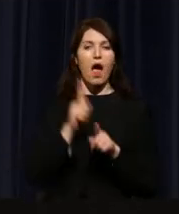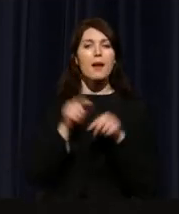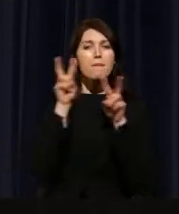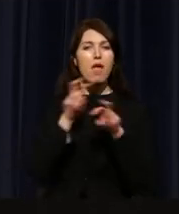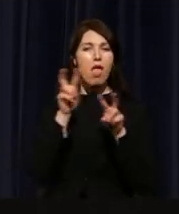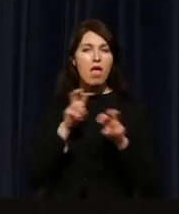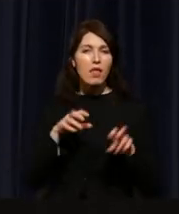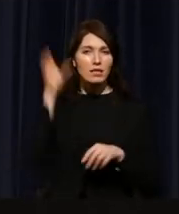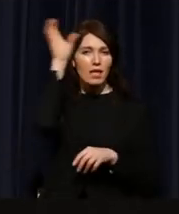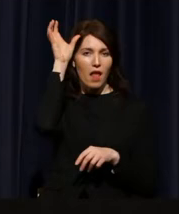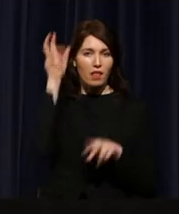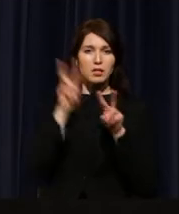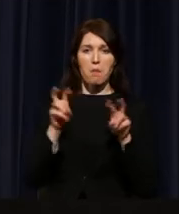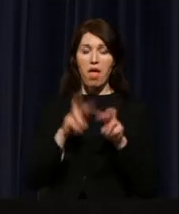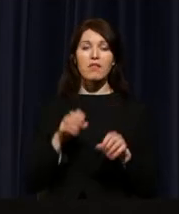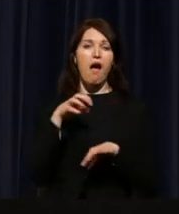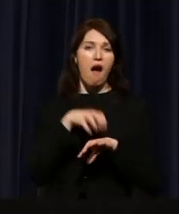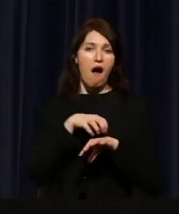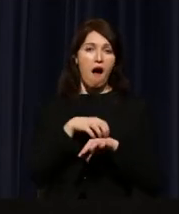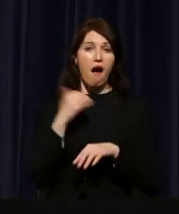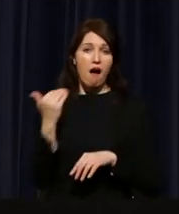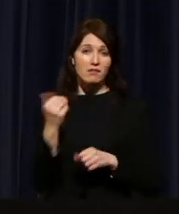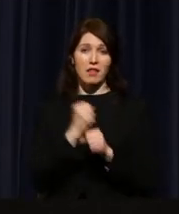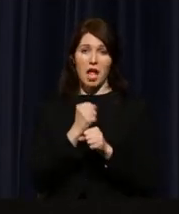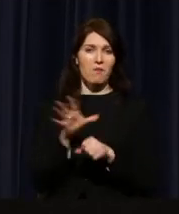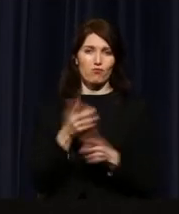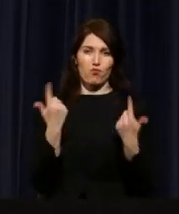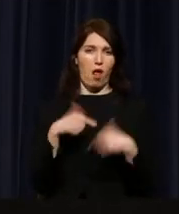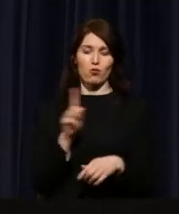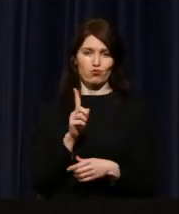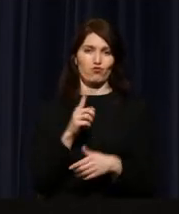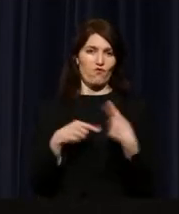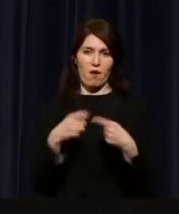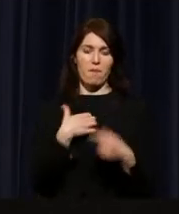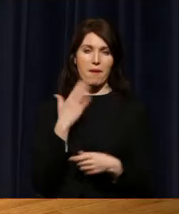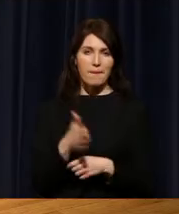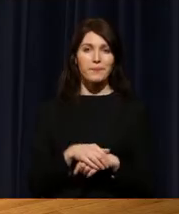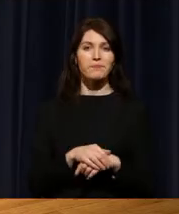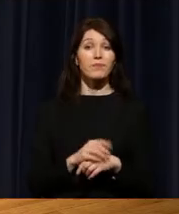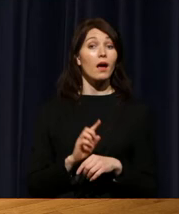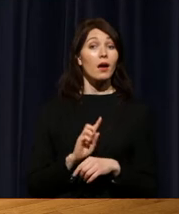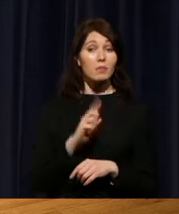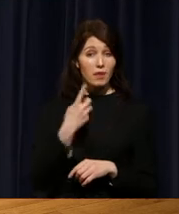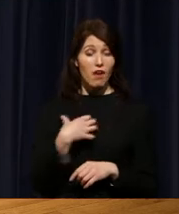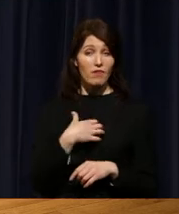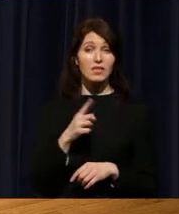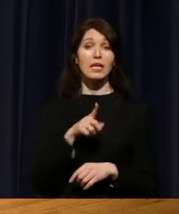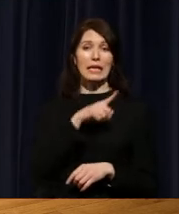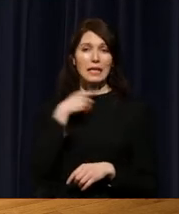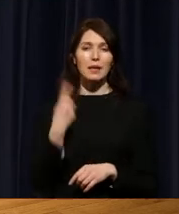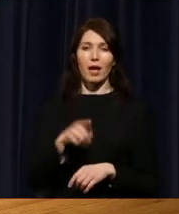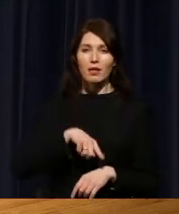pētniecība zinātniskā, kas ārsta darbā ir visu laiku klātsoša. Mm. Kas nozīmē, ka pirmā vajadzība ir gribēt